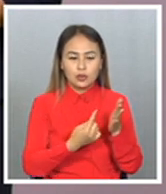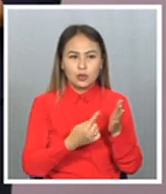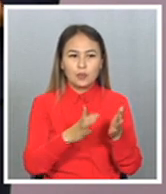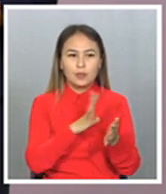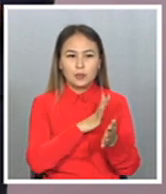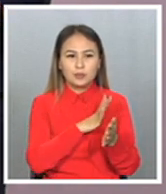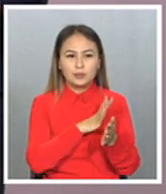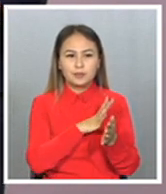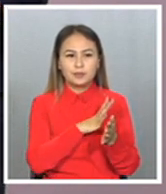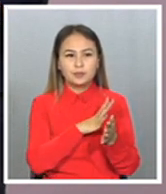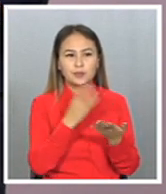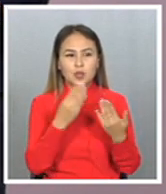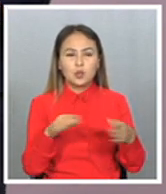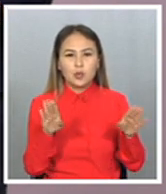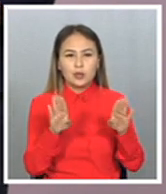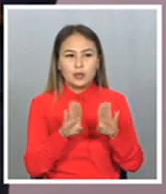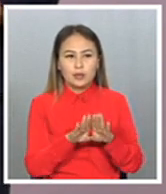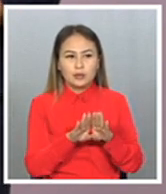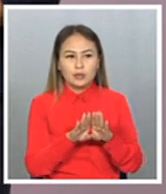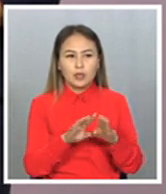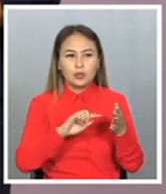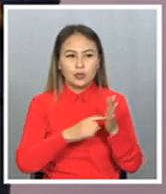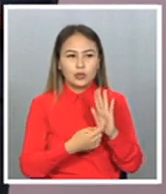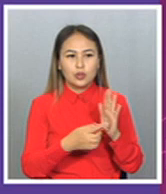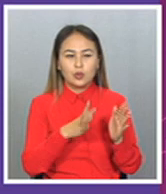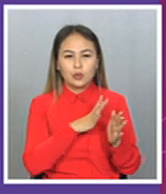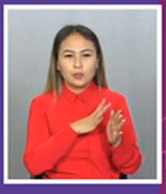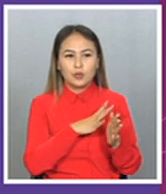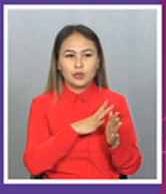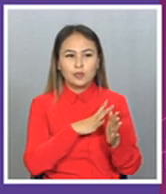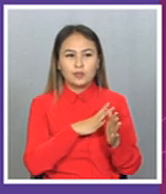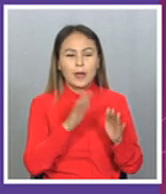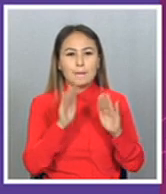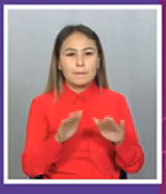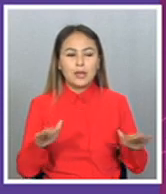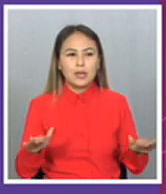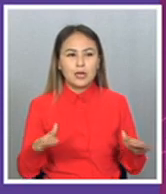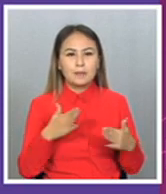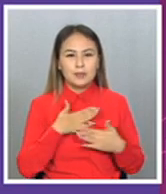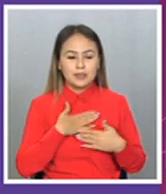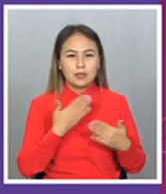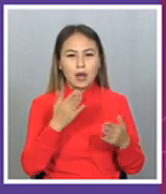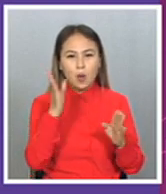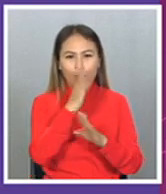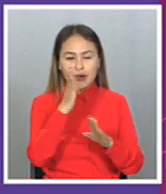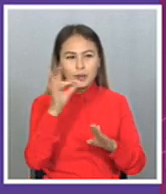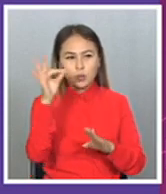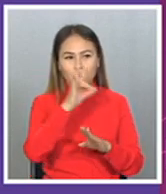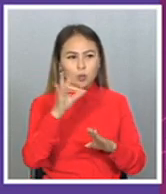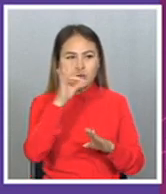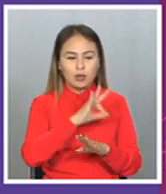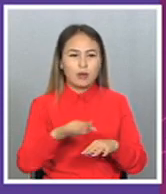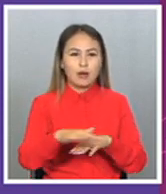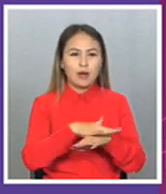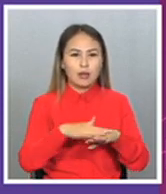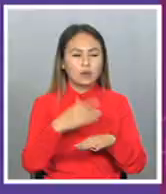қойылды. Соңынан нүкте қойылып тұр екен. Балалар, біз ауарайы туралы халық